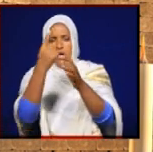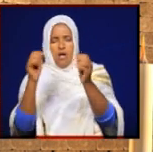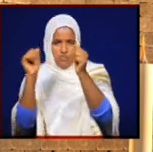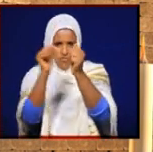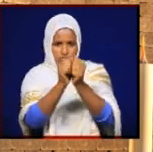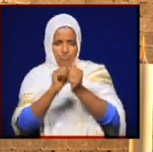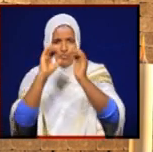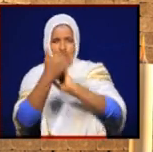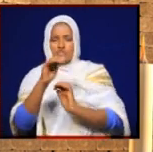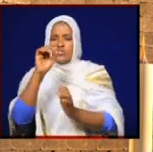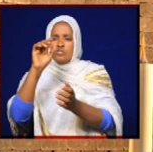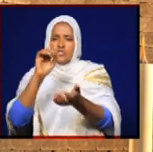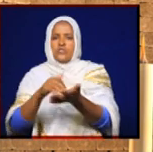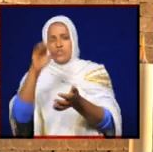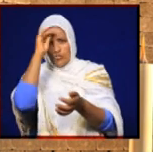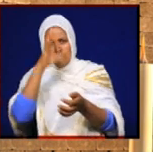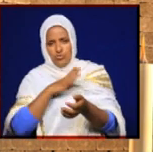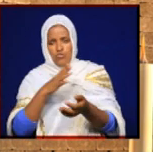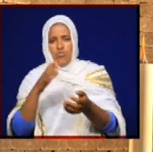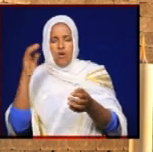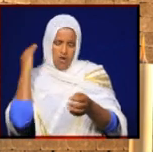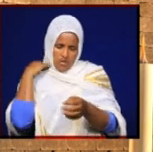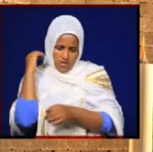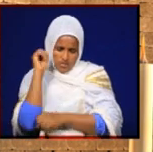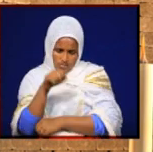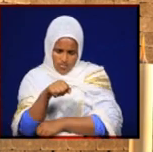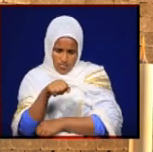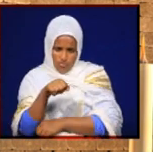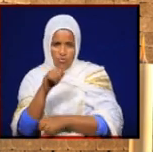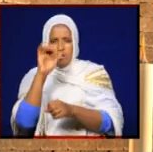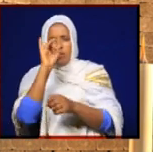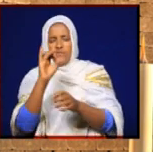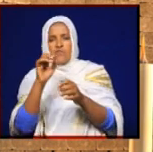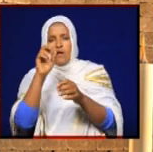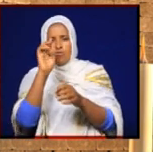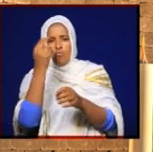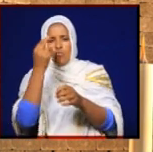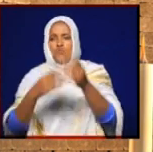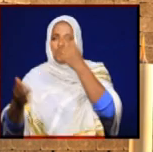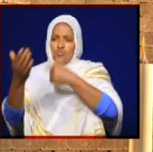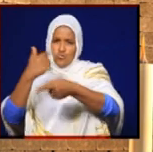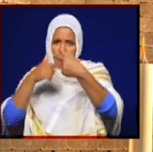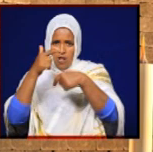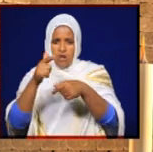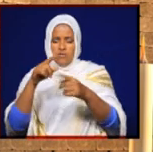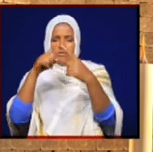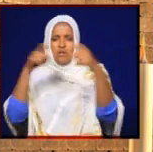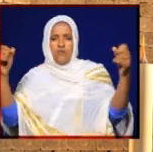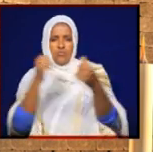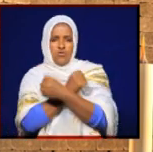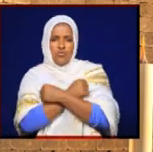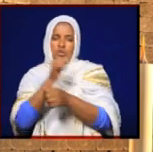አንድ ሆኖ ሺ ነው ስሙ አንገት ደፍቶ እልፍ አቅሙ ኑልኝ ይላል ጣላት